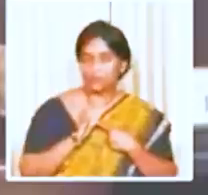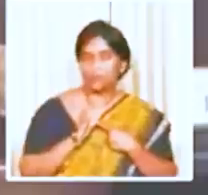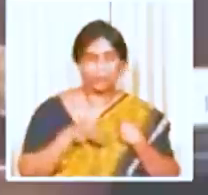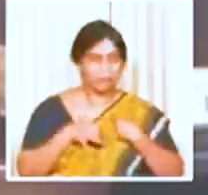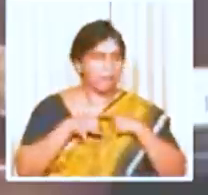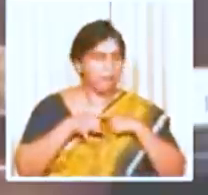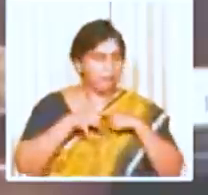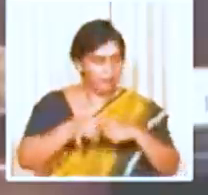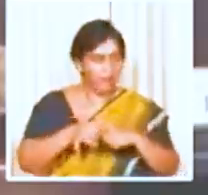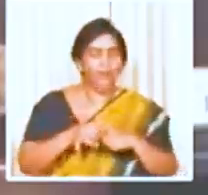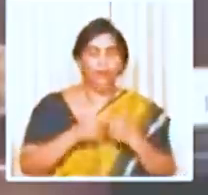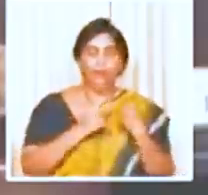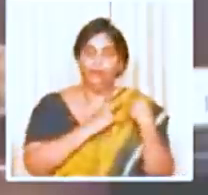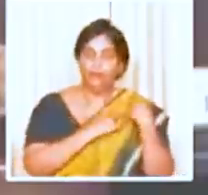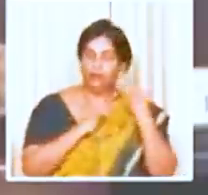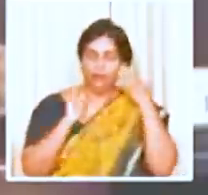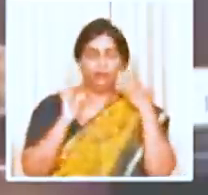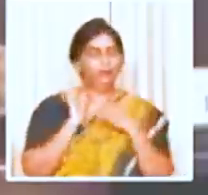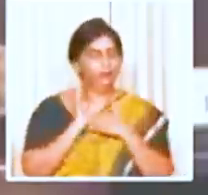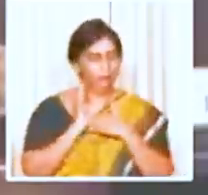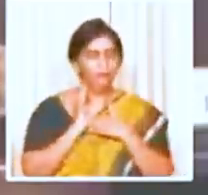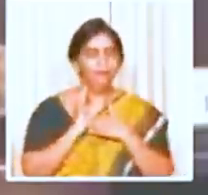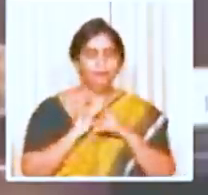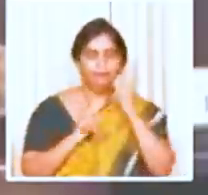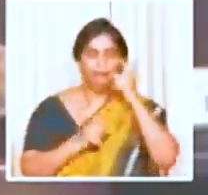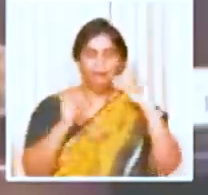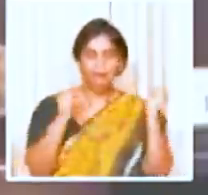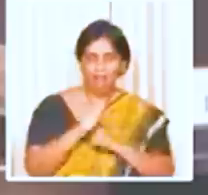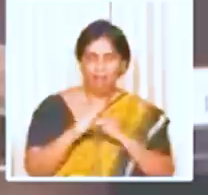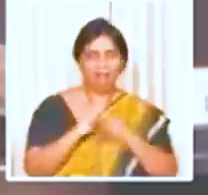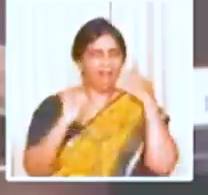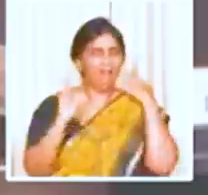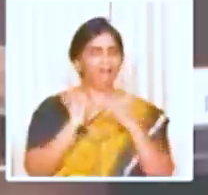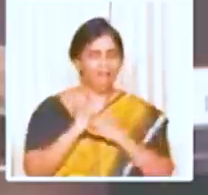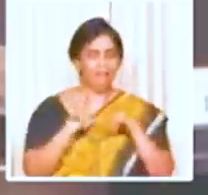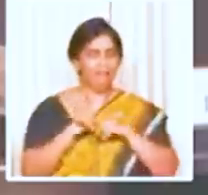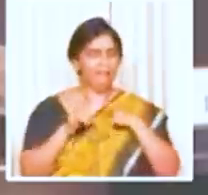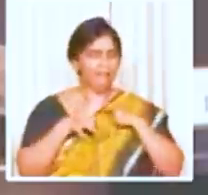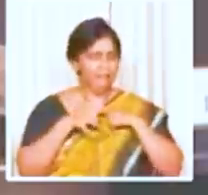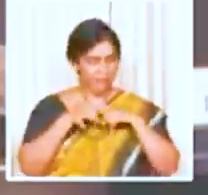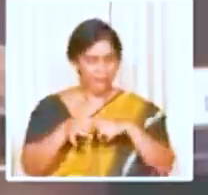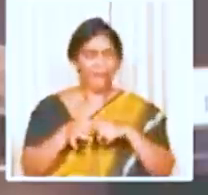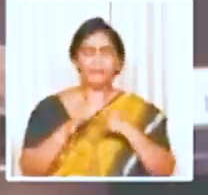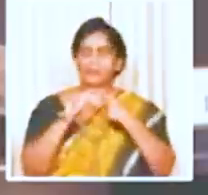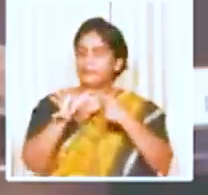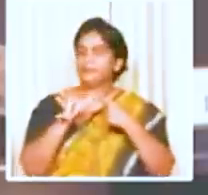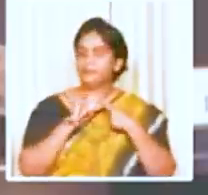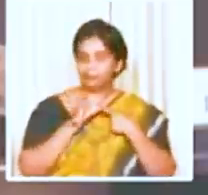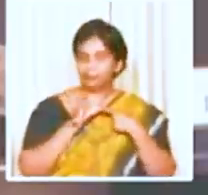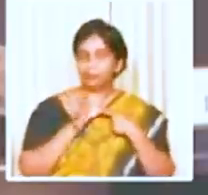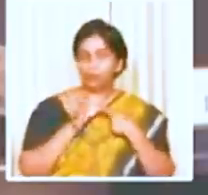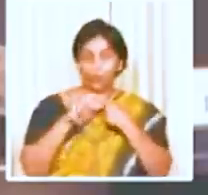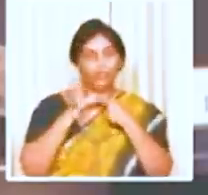கூறல் விடயங்களை பற்றி அந்த சகோதரர் கேட்ட பொழுது அதுக்கு பதில் சொல்ல விருப்பம் இல்லாவிட்டால் அதுக்கு பதில் சொல்லாமல் தப்பி வந்திருக்கலாம். ஆனால் அதையும்